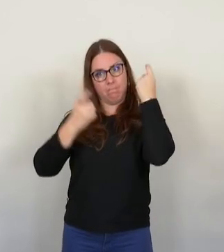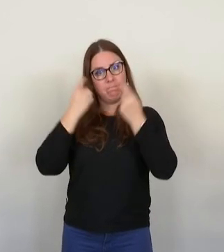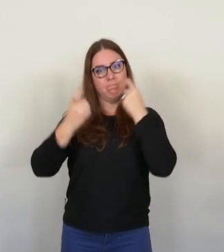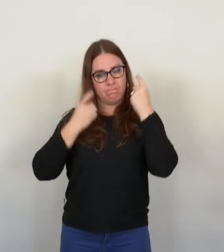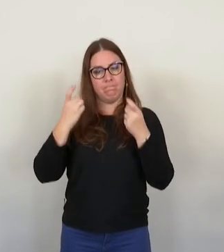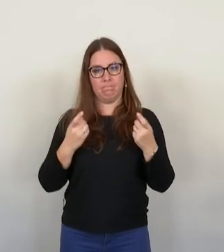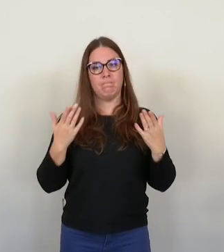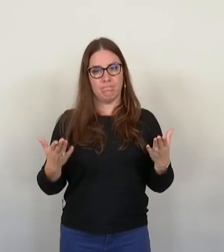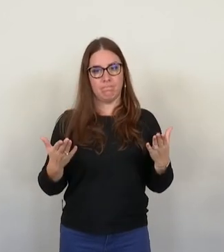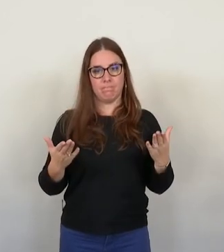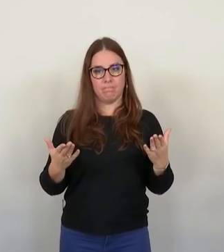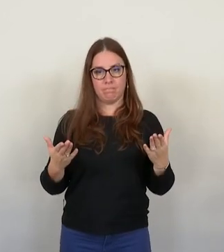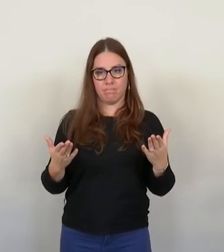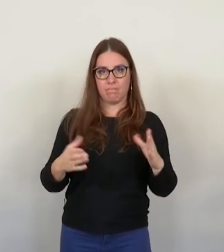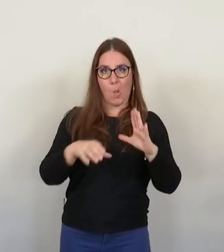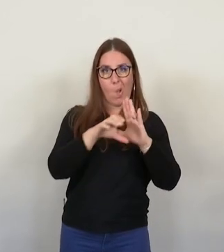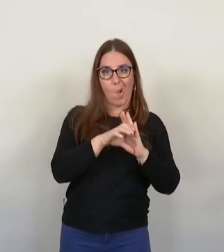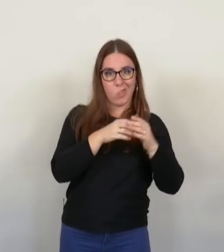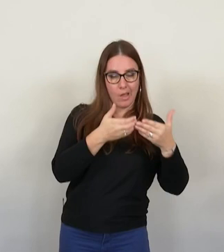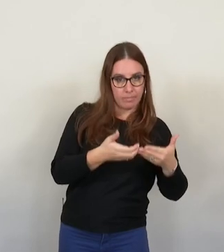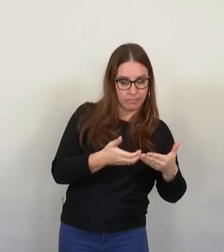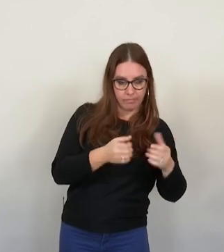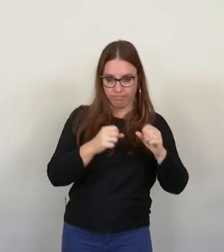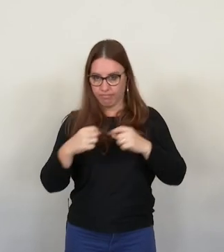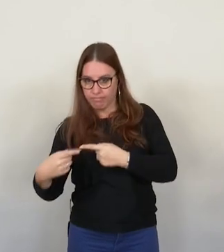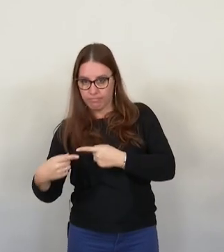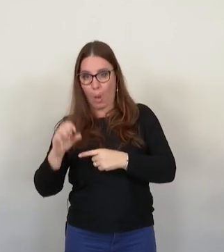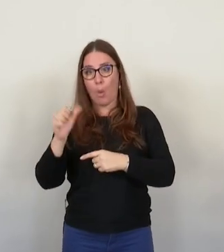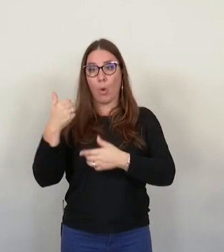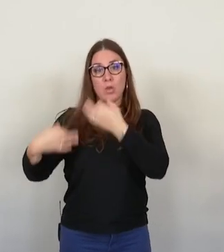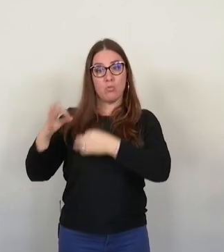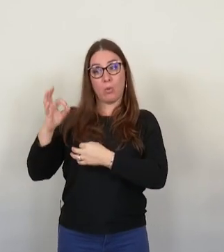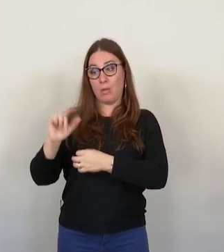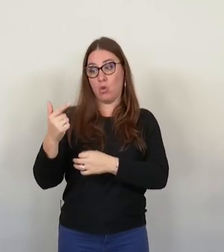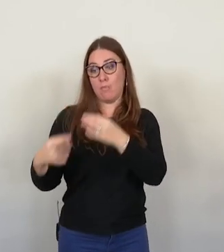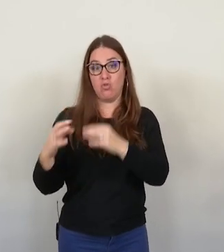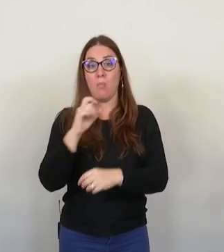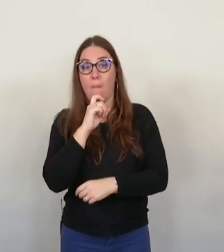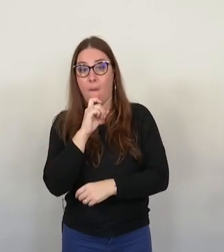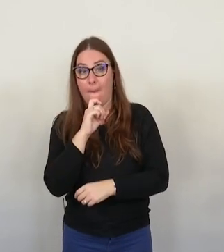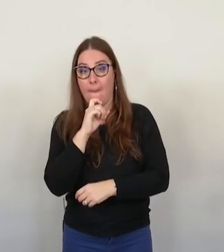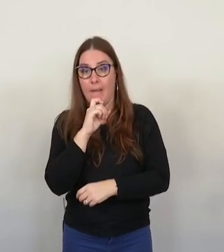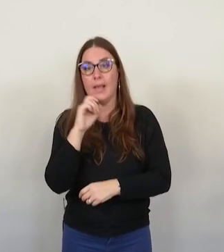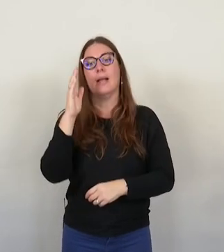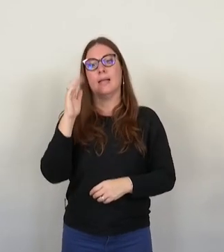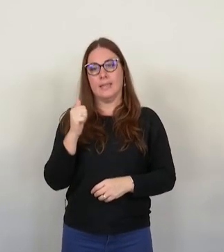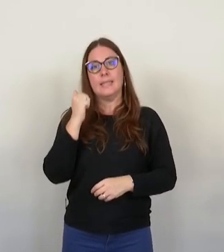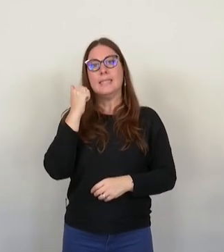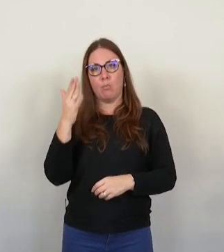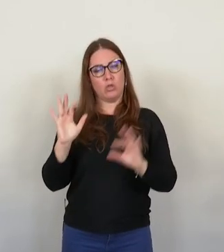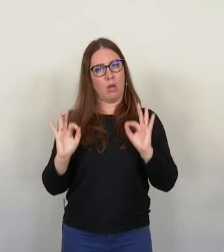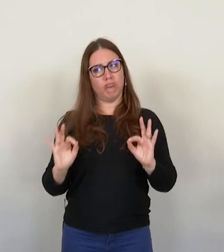aujourd'hui semble éclairée par le code mais éclairé par le premier jugement mais pas par le deuxè donc je pense que c'est effectivement